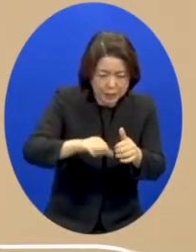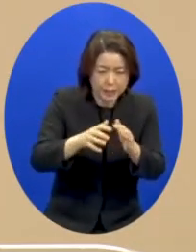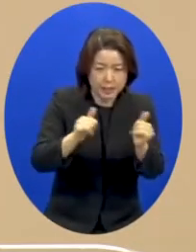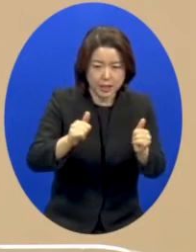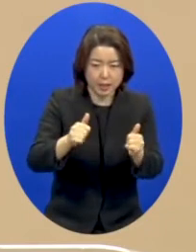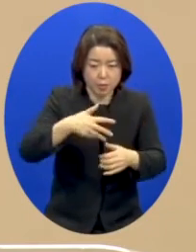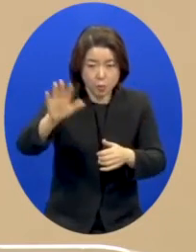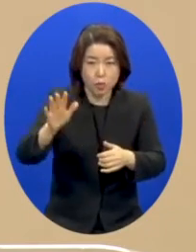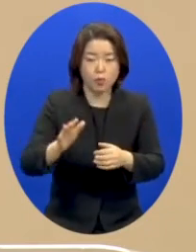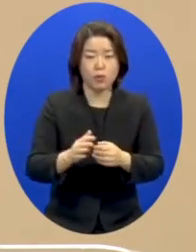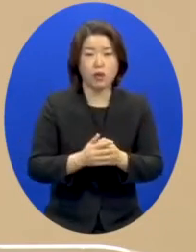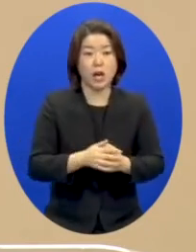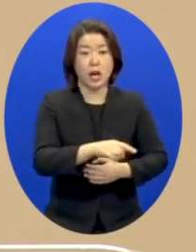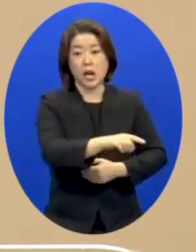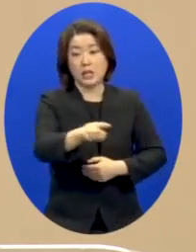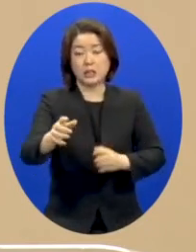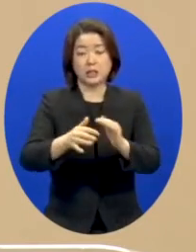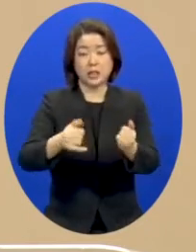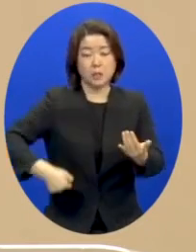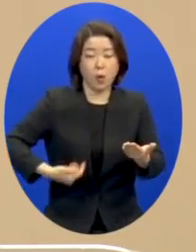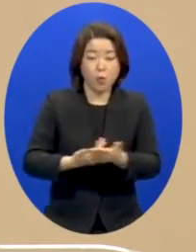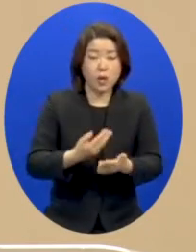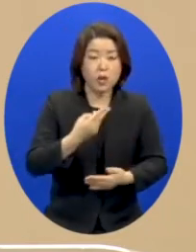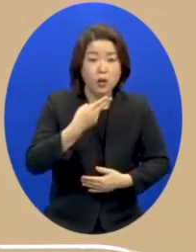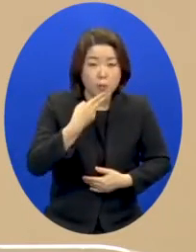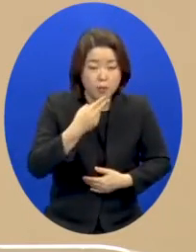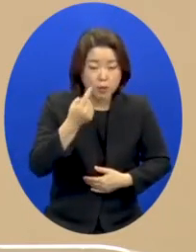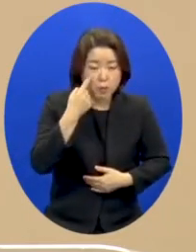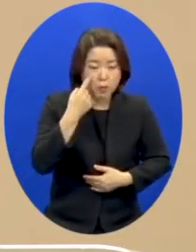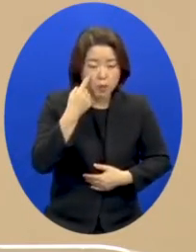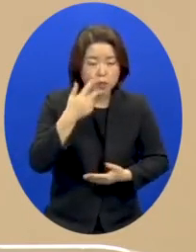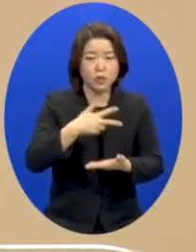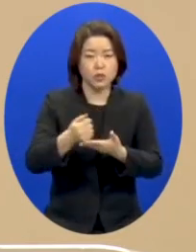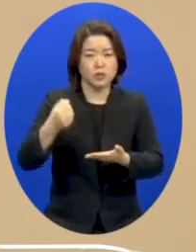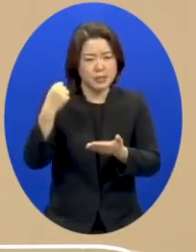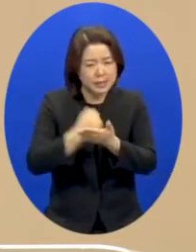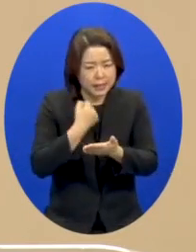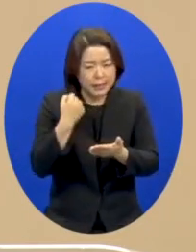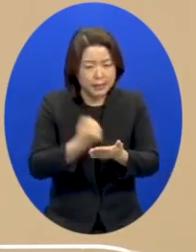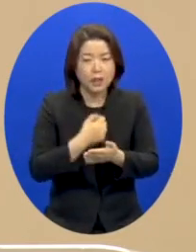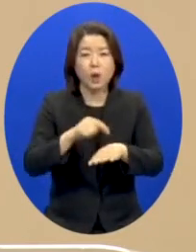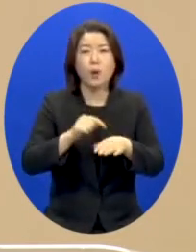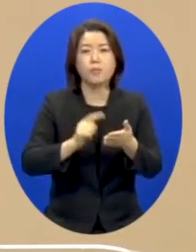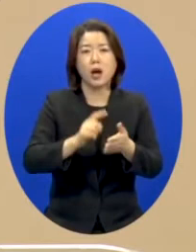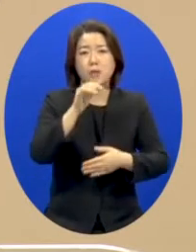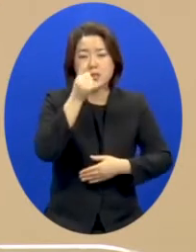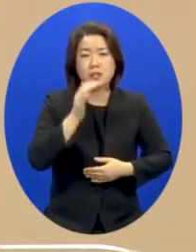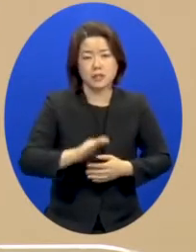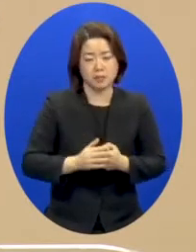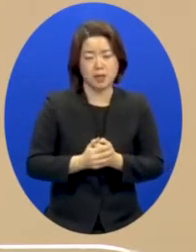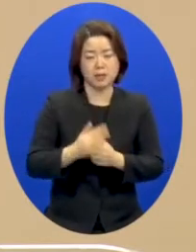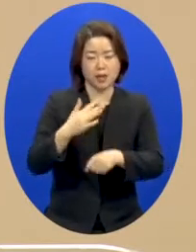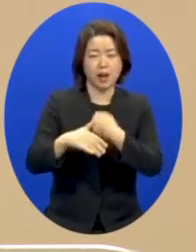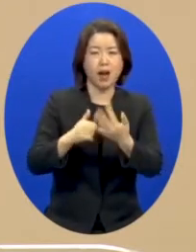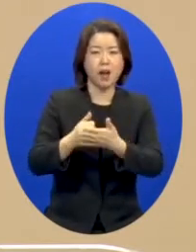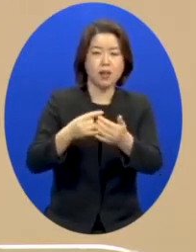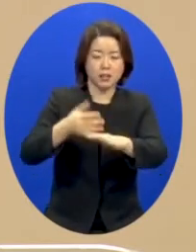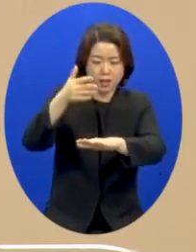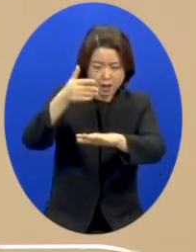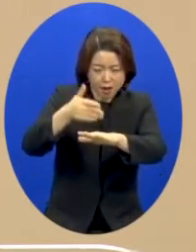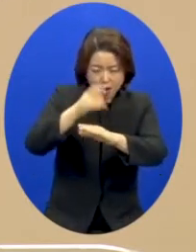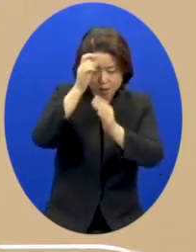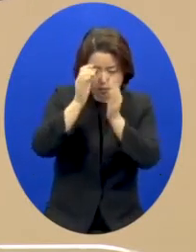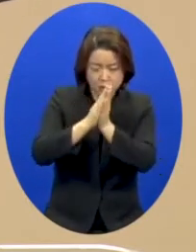않는 것을 보고 우리 주님이 참 안타까워하시면서도 참 놀랍게도 하나님께 감사